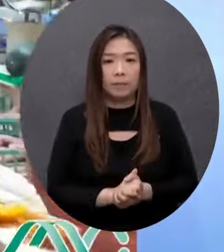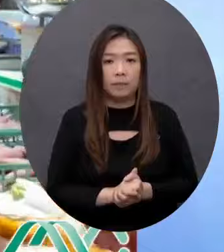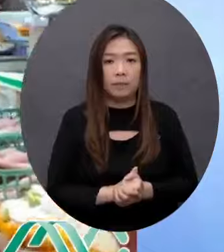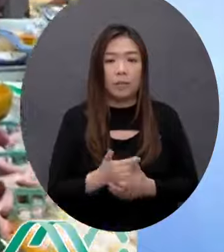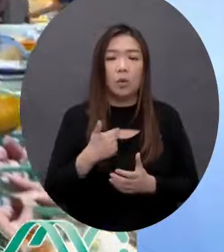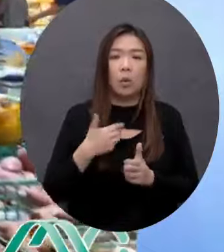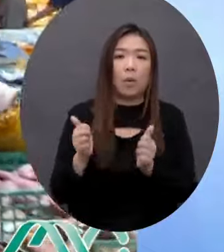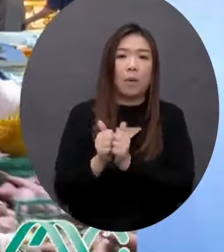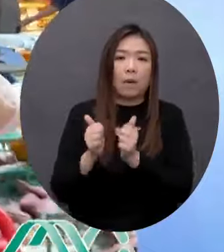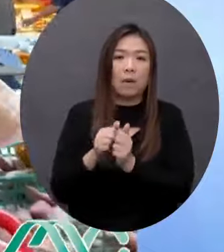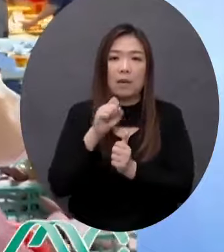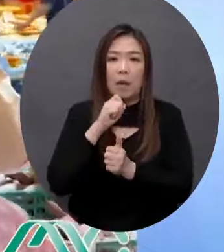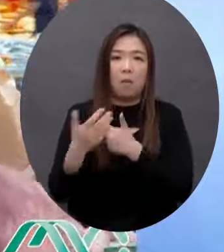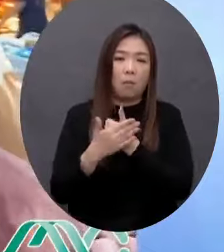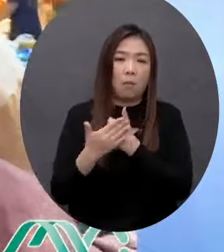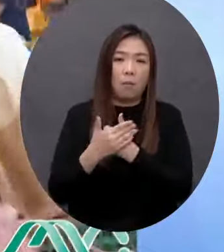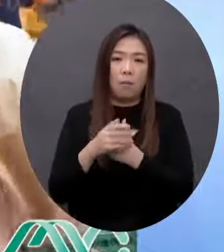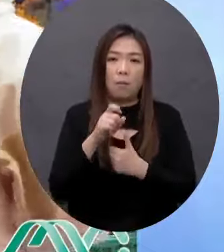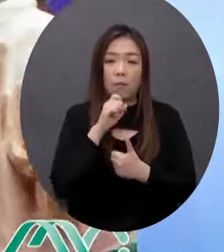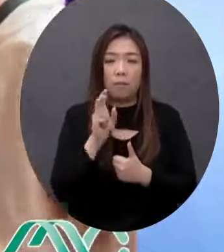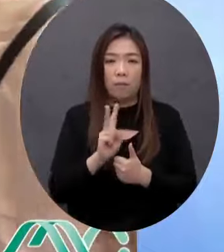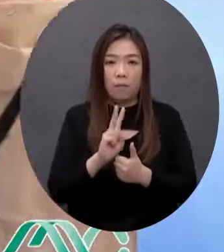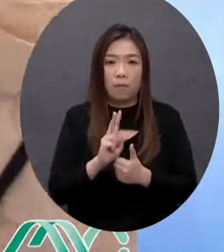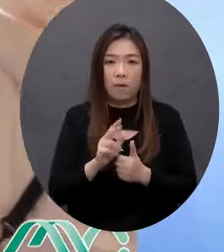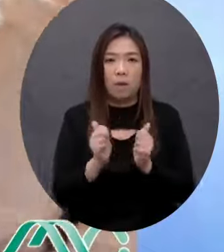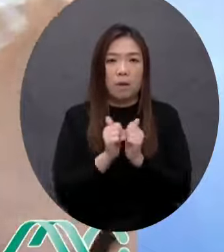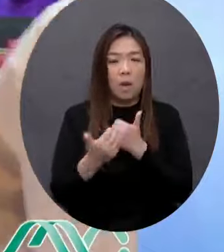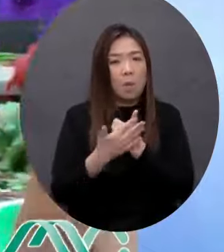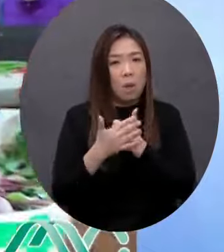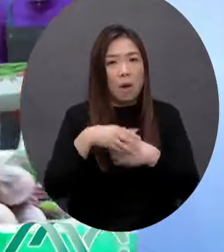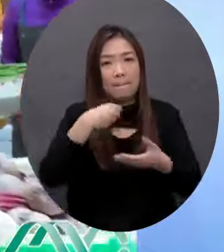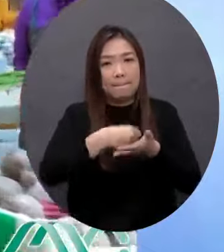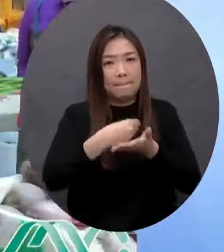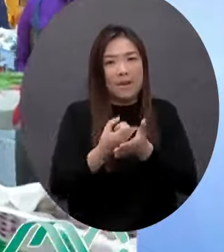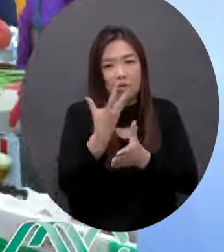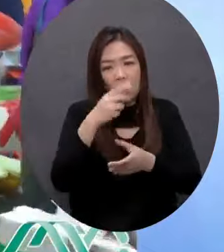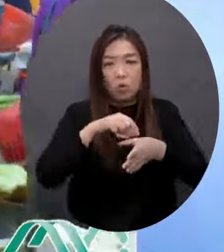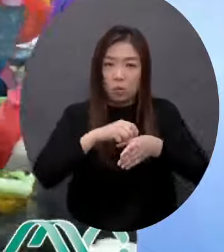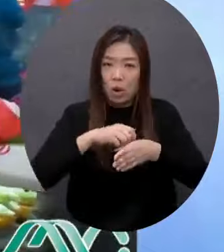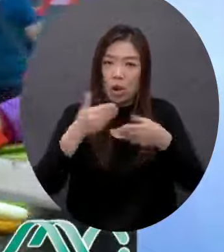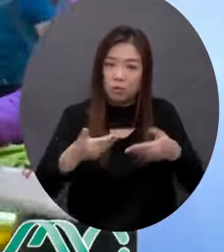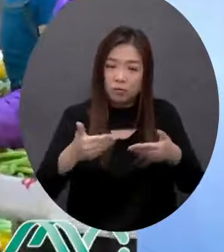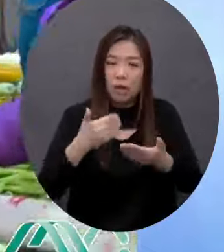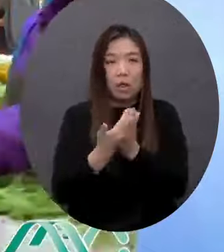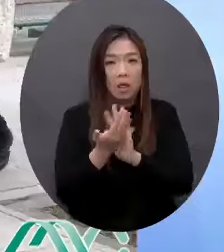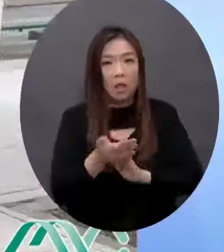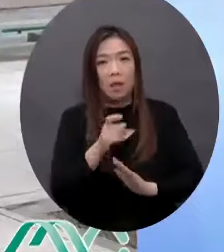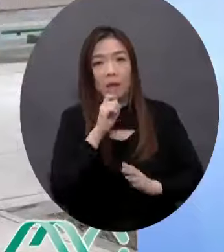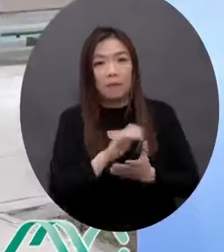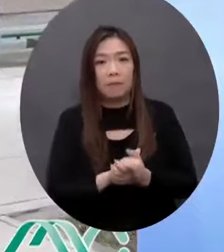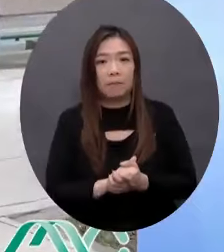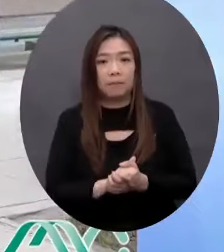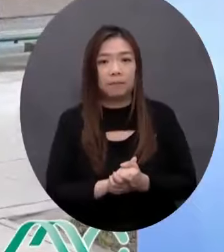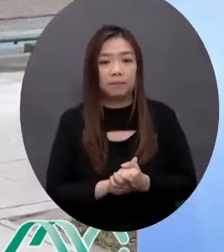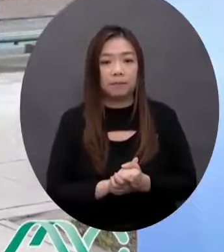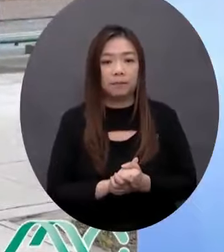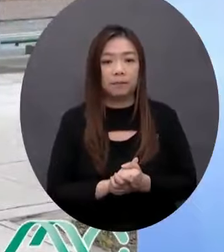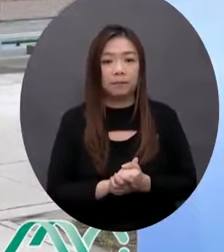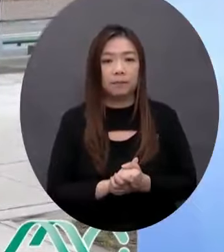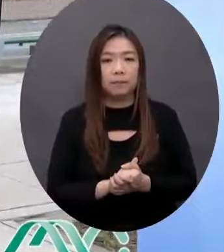友嚟去幫助嘅，咁啊朋友幫手買餸煮飯嗰啲啦。咁啊，大概咧